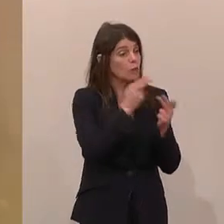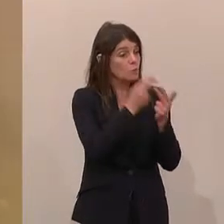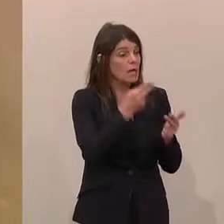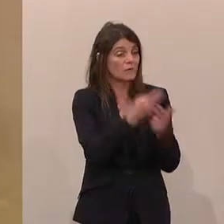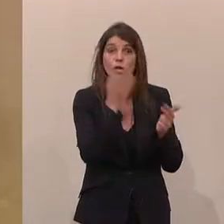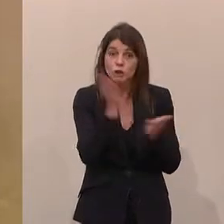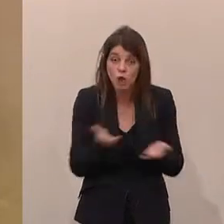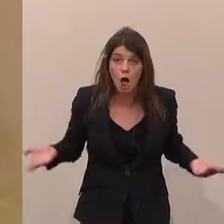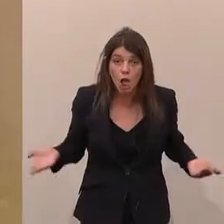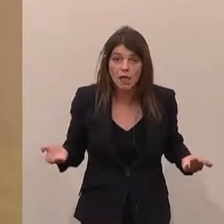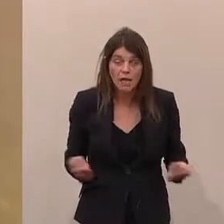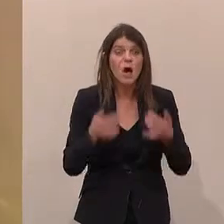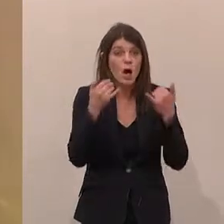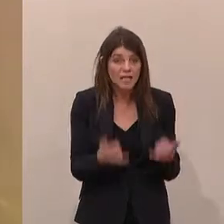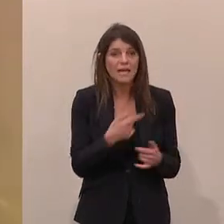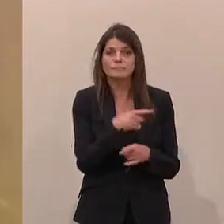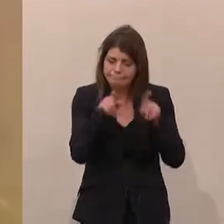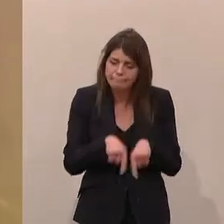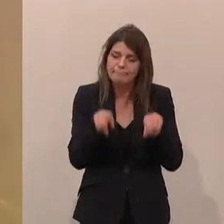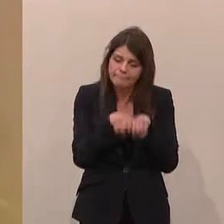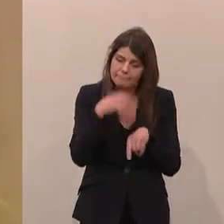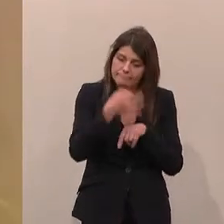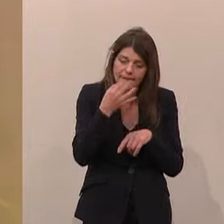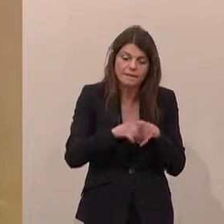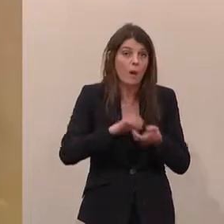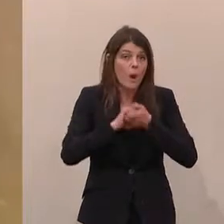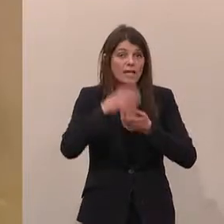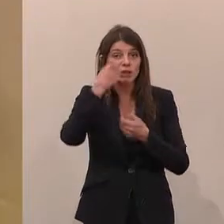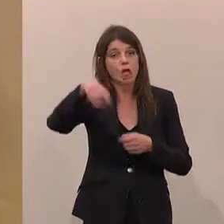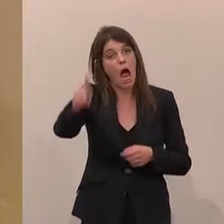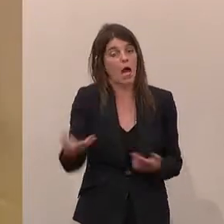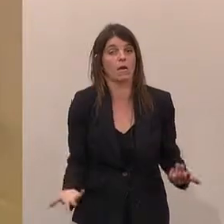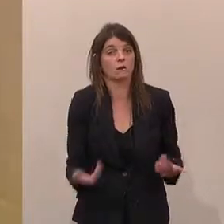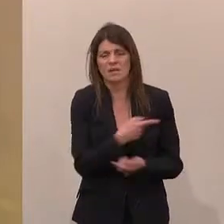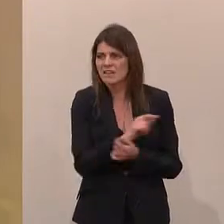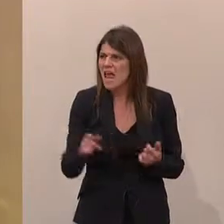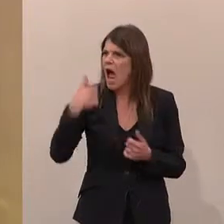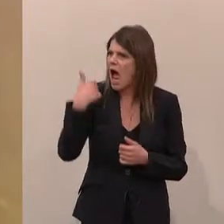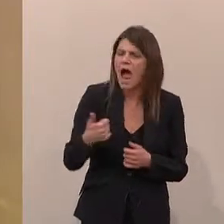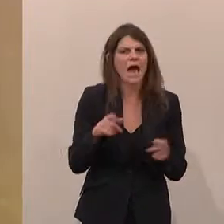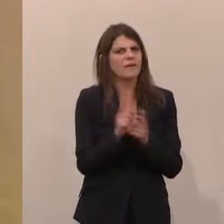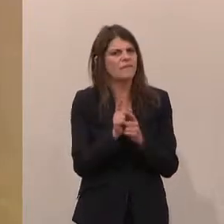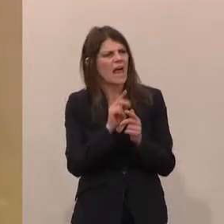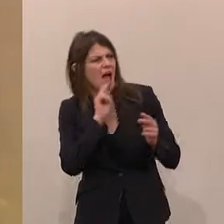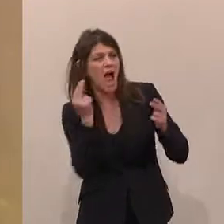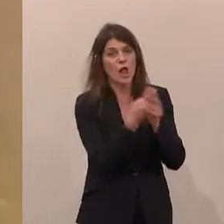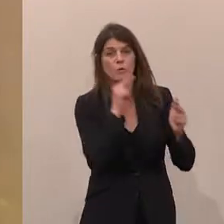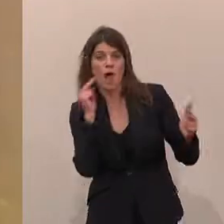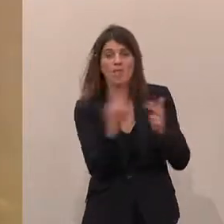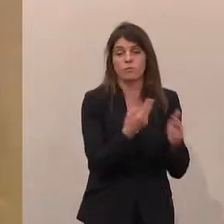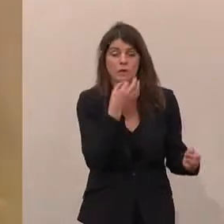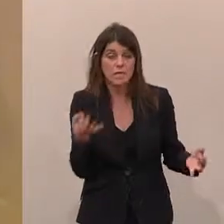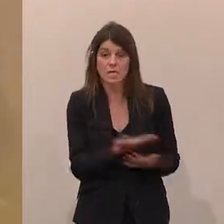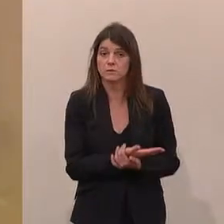hat, und beten dasselbe herunter wie Ihr Kollege Scherer, ohne auch nur irgendwie Ihre Rede an die Antworten zu